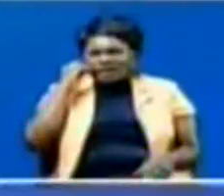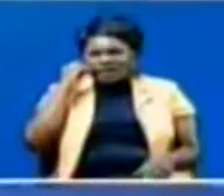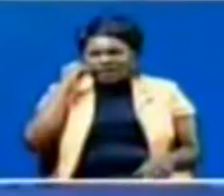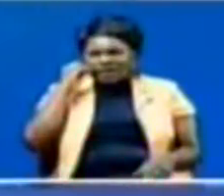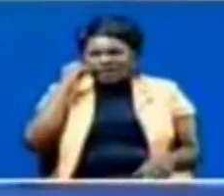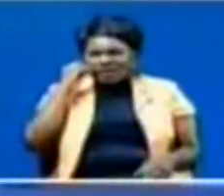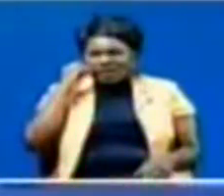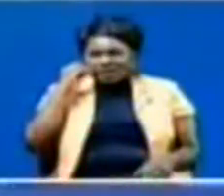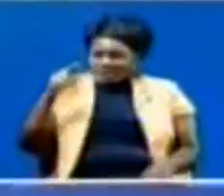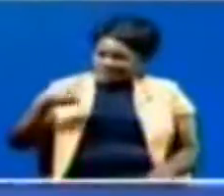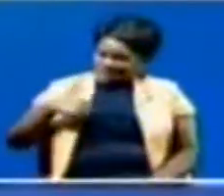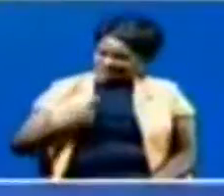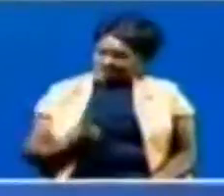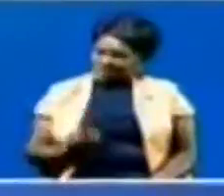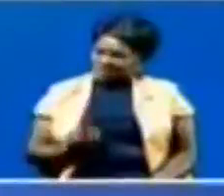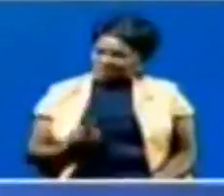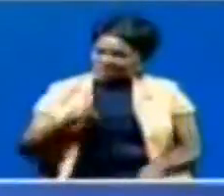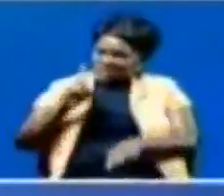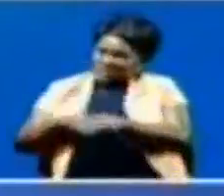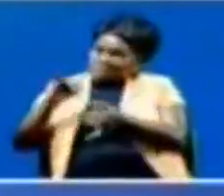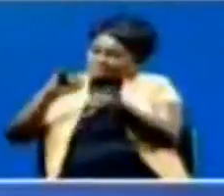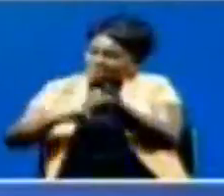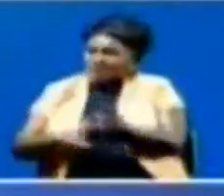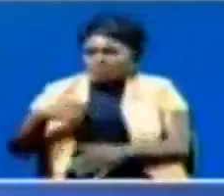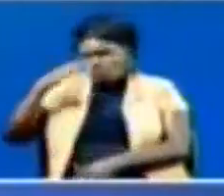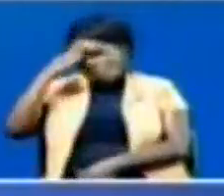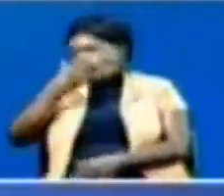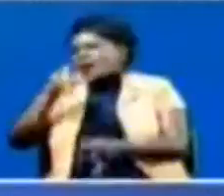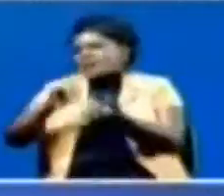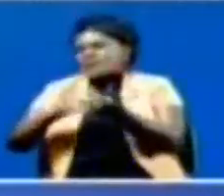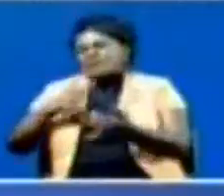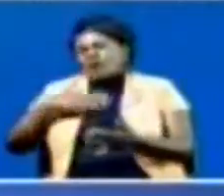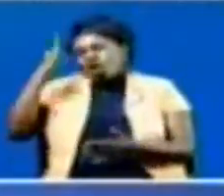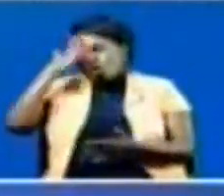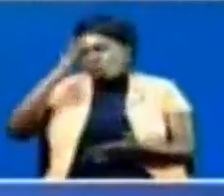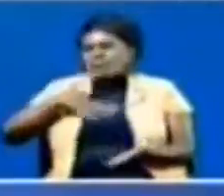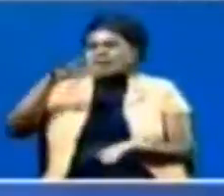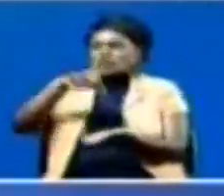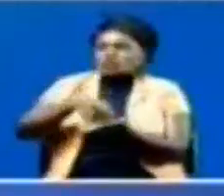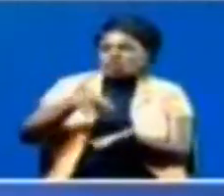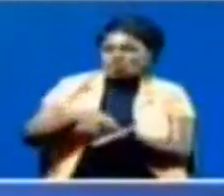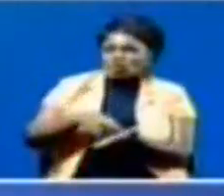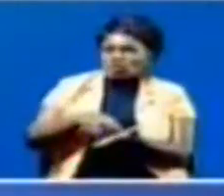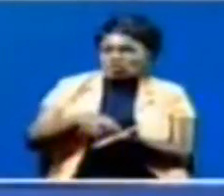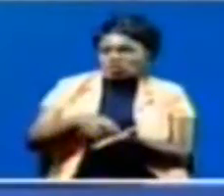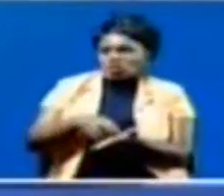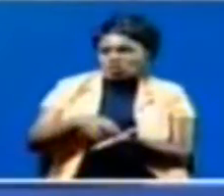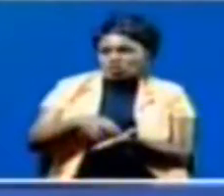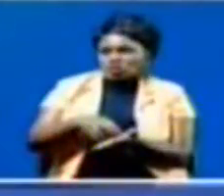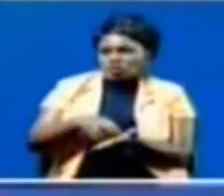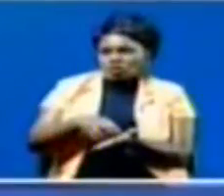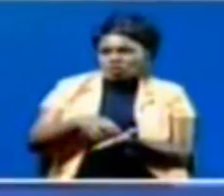yapi na mimi kama nimeolewa na wewe najua mume wangu atanijulia hali anakuja kiua hicho